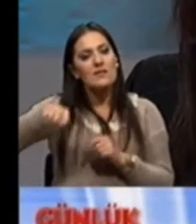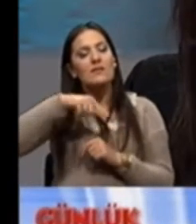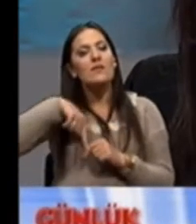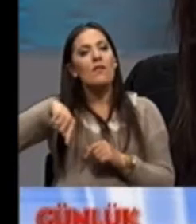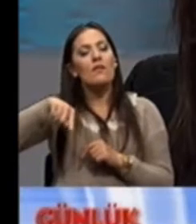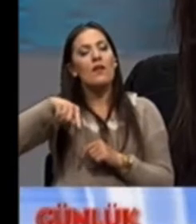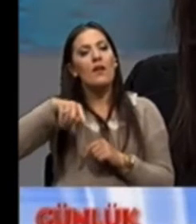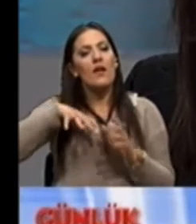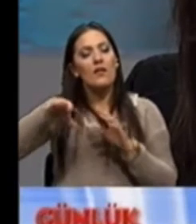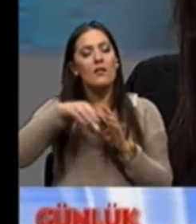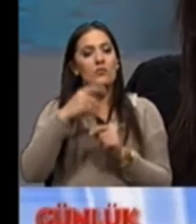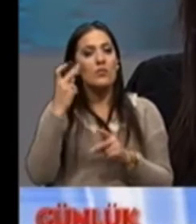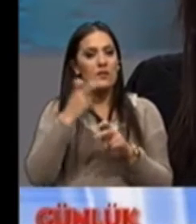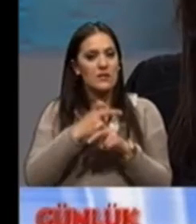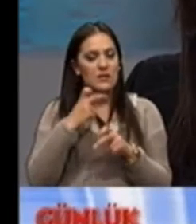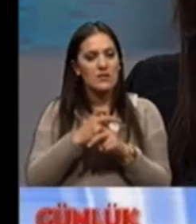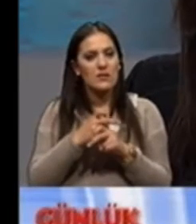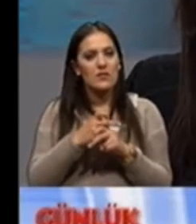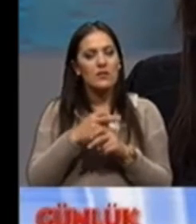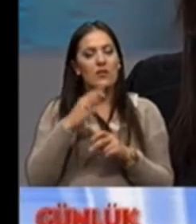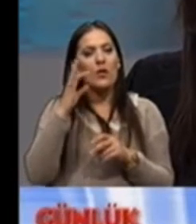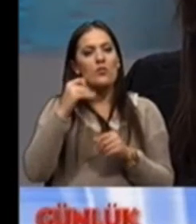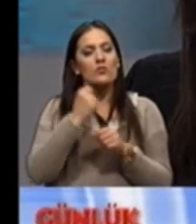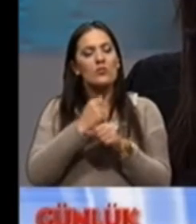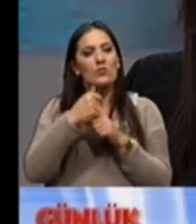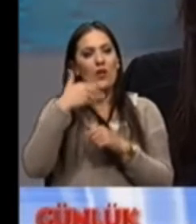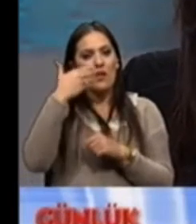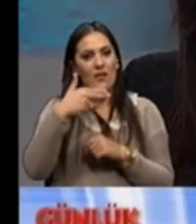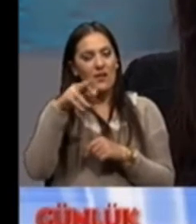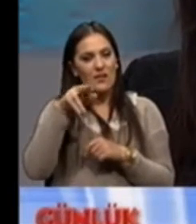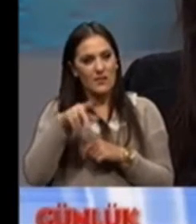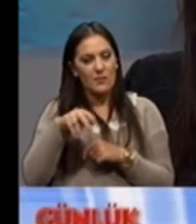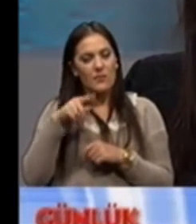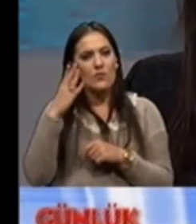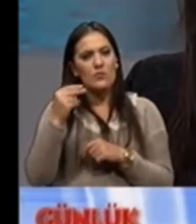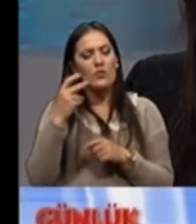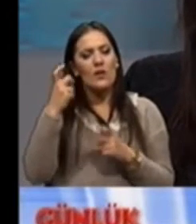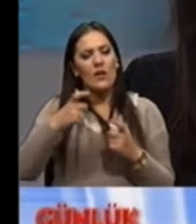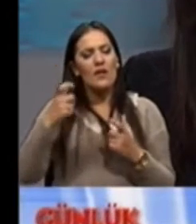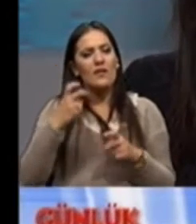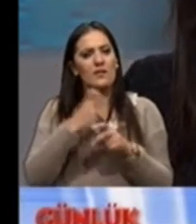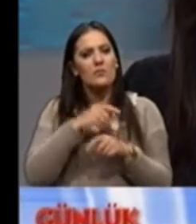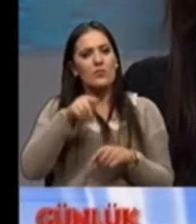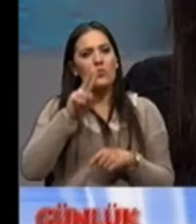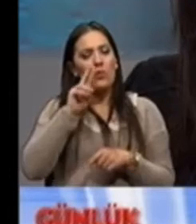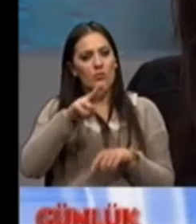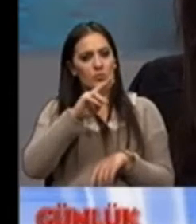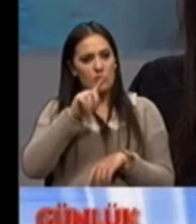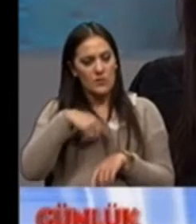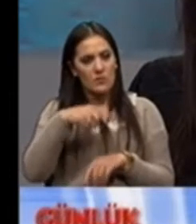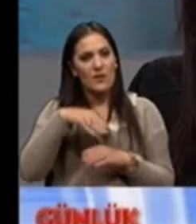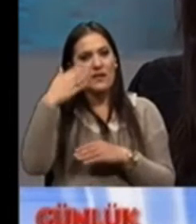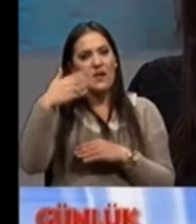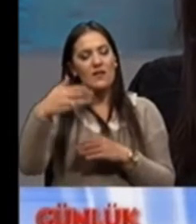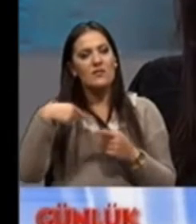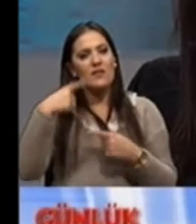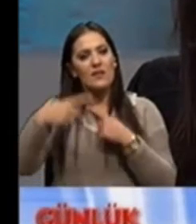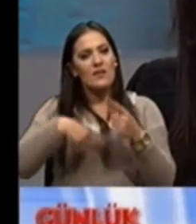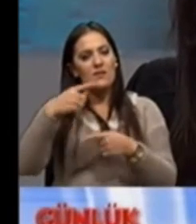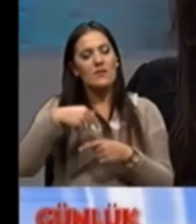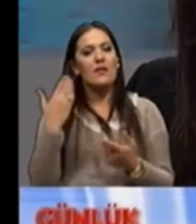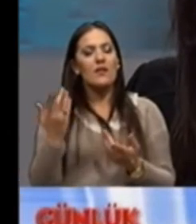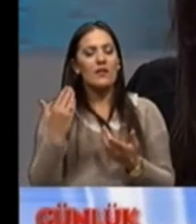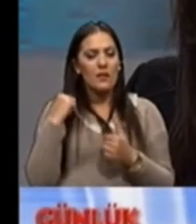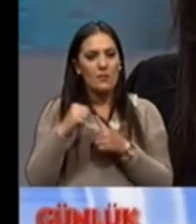alan çok riskli. Oğuz Gündoğdu'nun da belirttiği gibi. Birçok yerler riskli. Şimdi bunu gördüğümüz zaman gelecek nesillerimizin de tabii devam etmesi